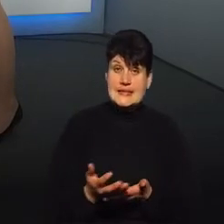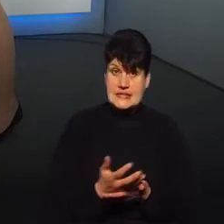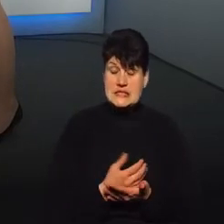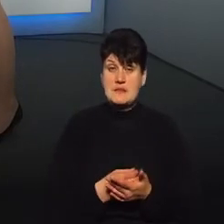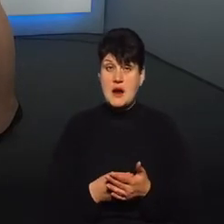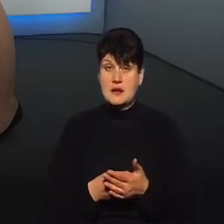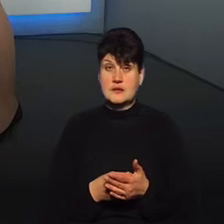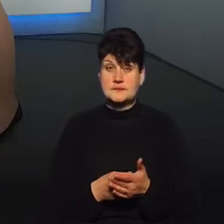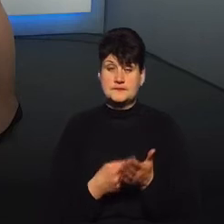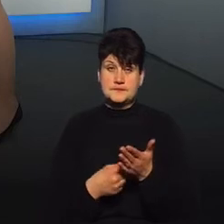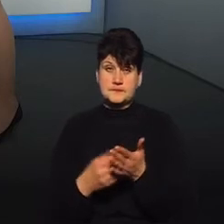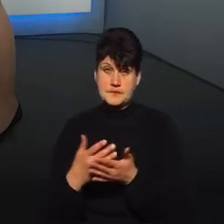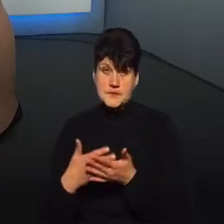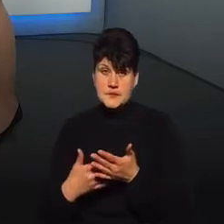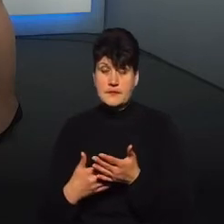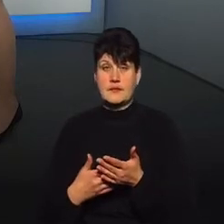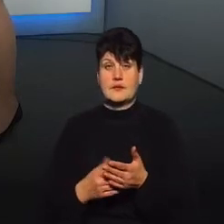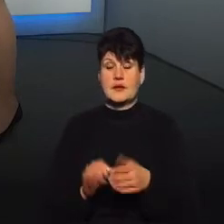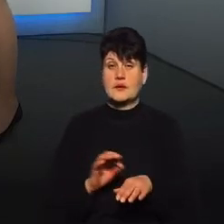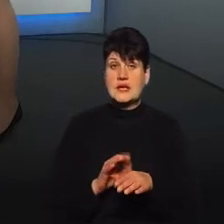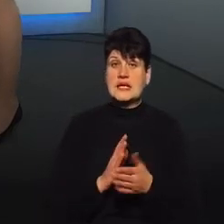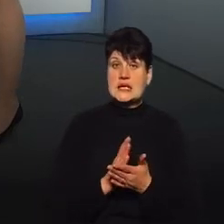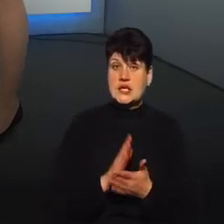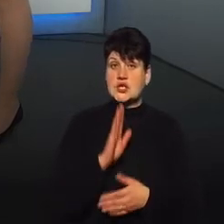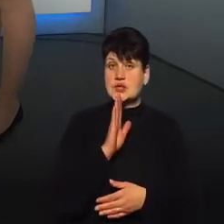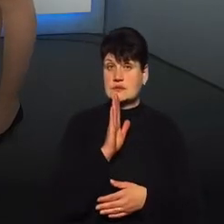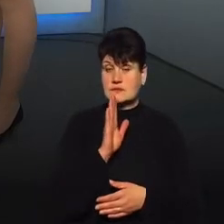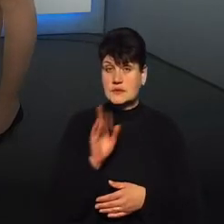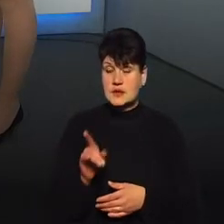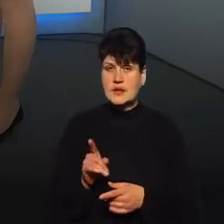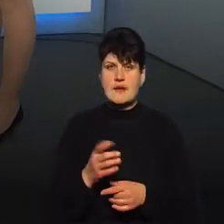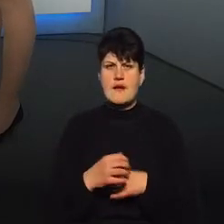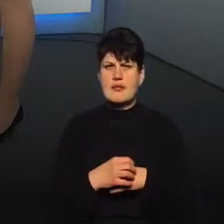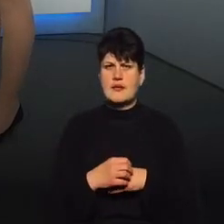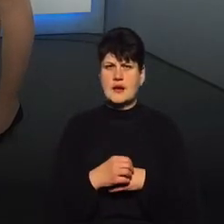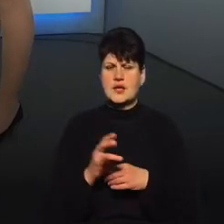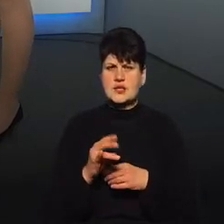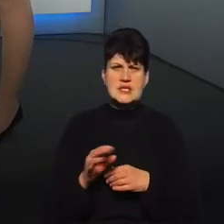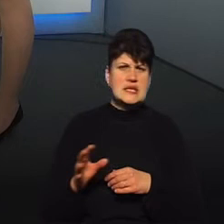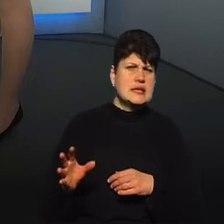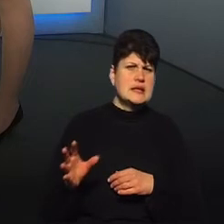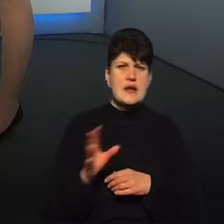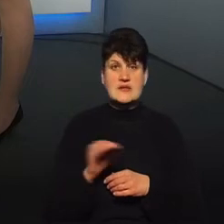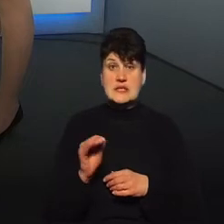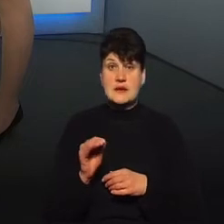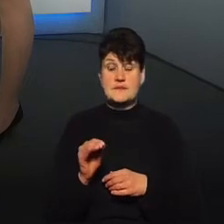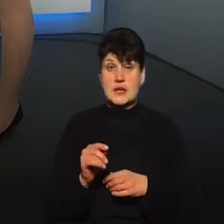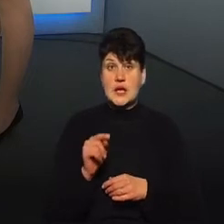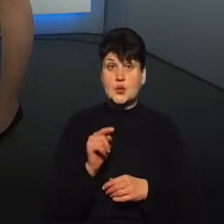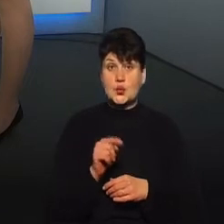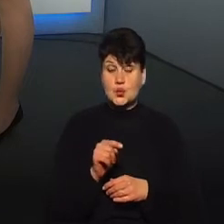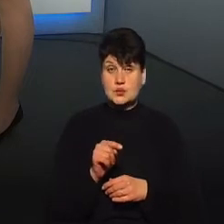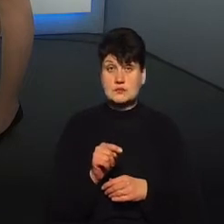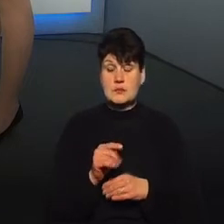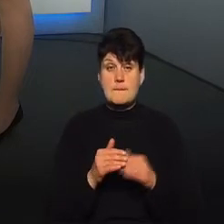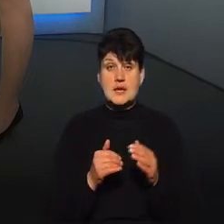певна частина жінок, які алергічні практично майже на все. І отут, ну, практично анафілактичний шок